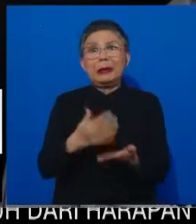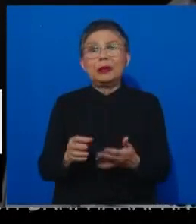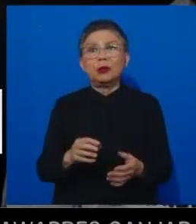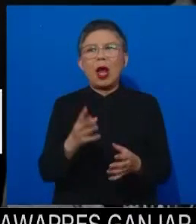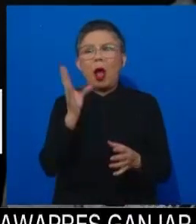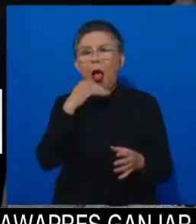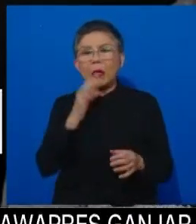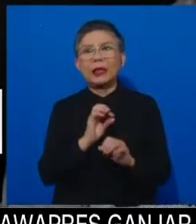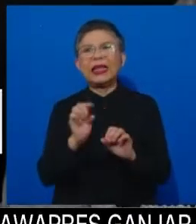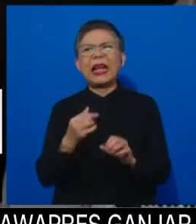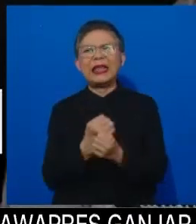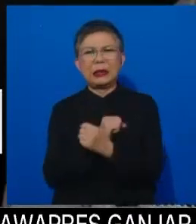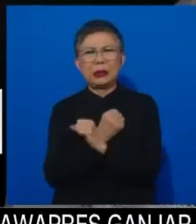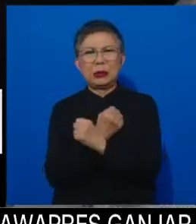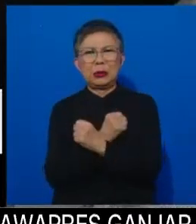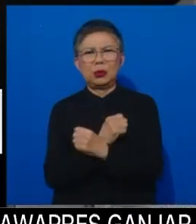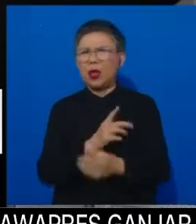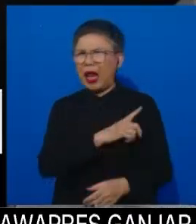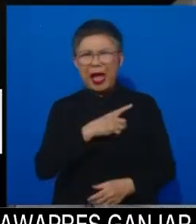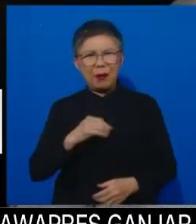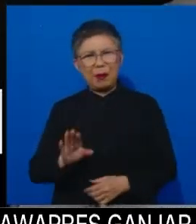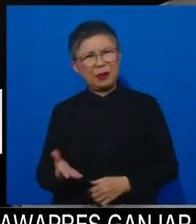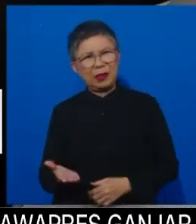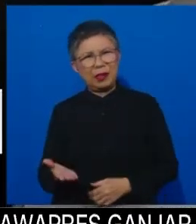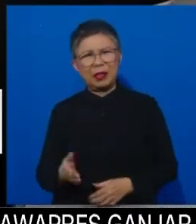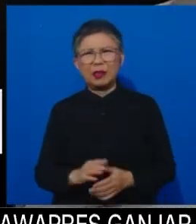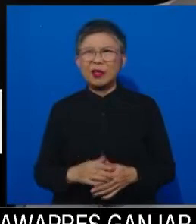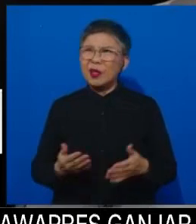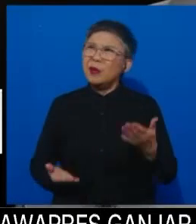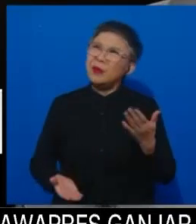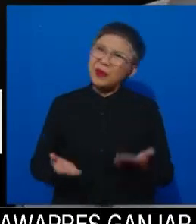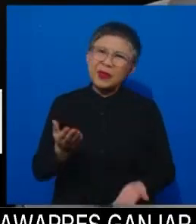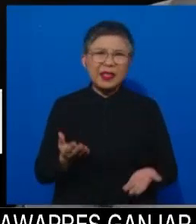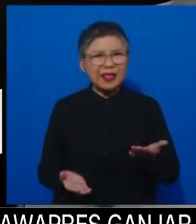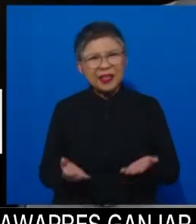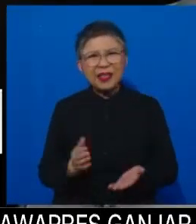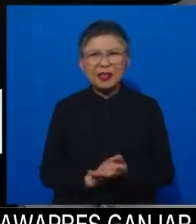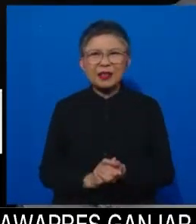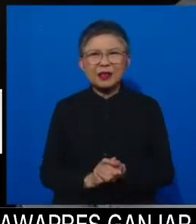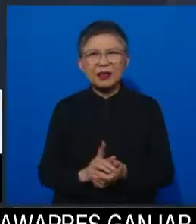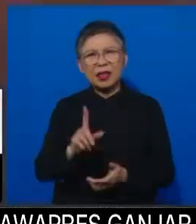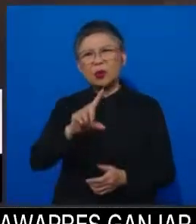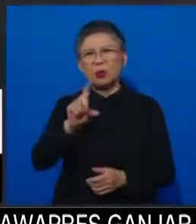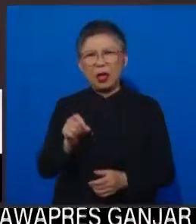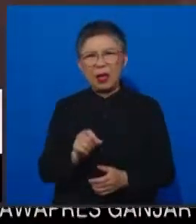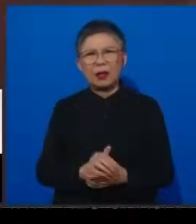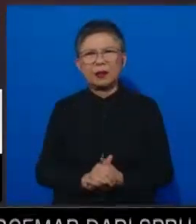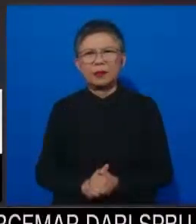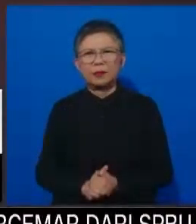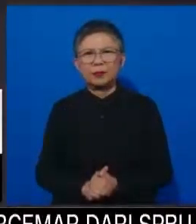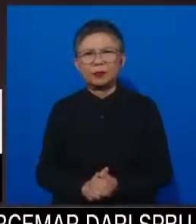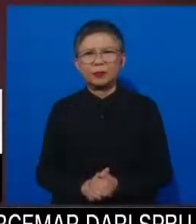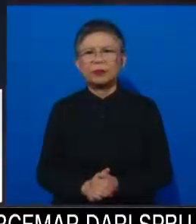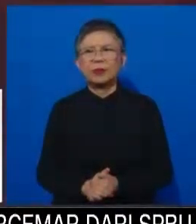posisi membusuk. Ya. Sudah lama sekali, ya. Kurang lebih diperkirakan kurang lebih satu bulan.